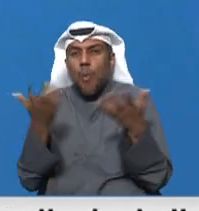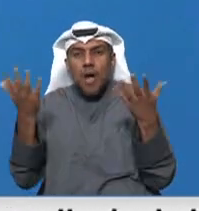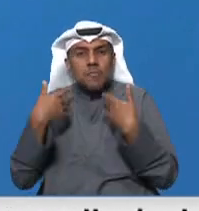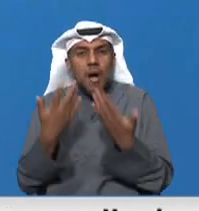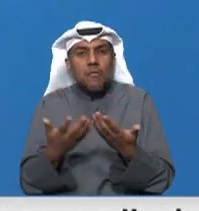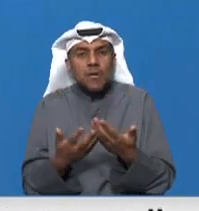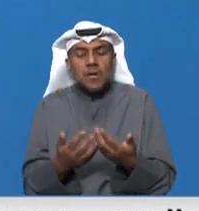لرعايتهم